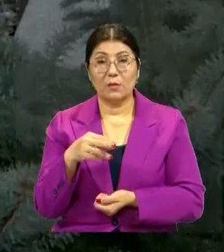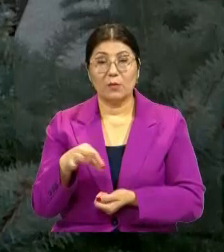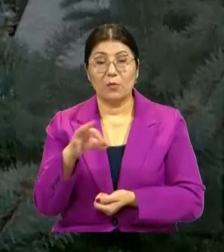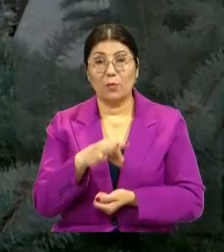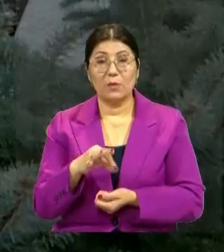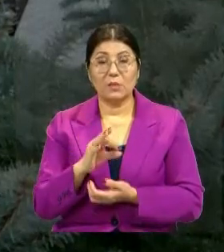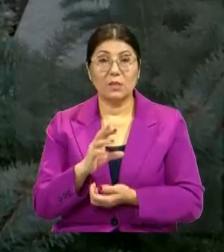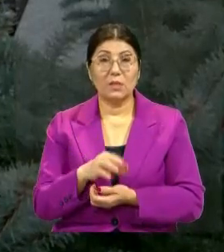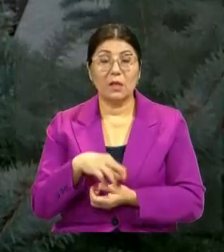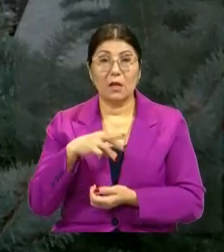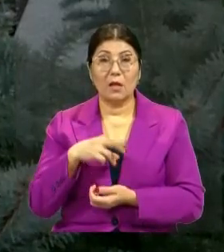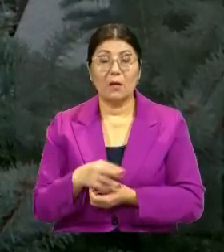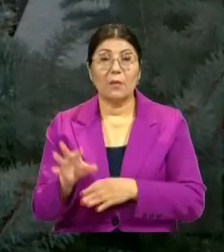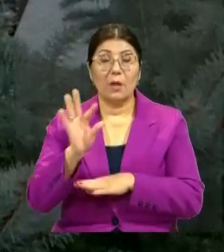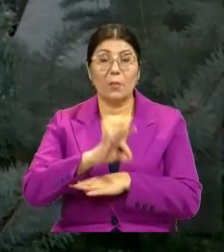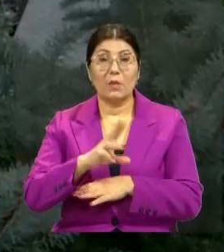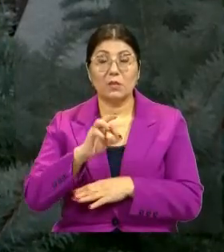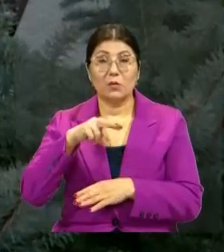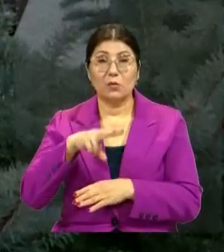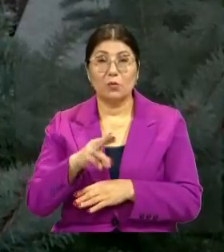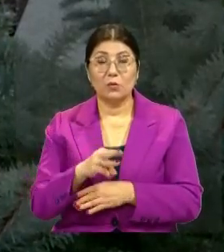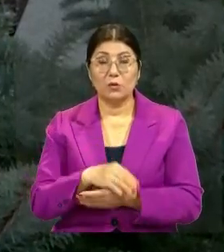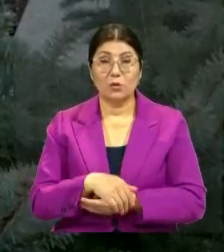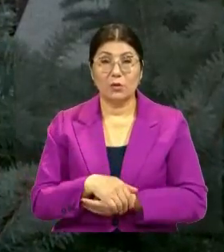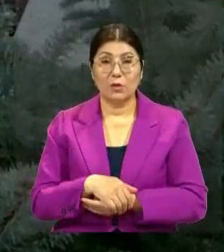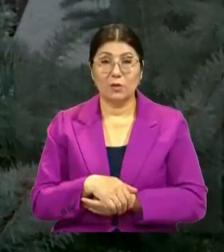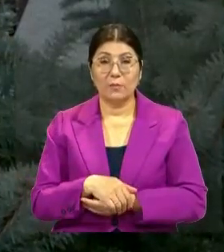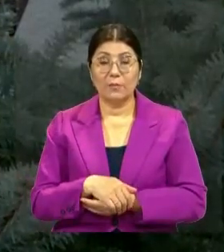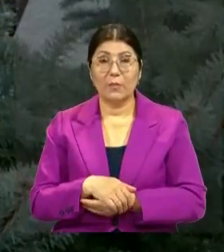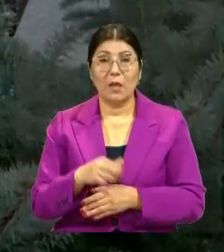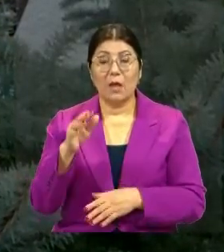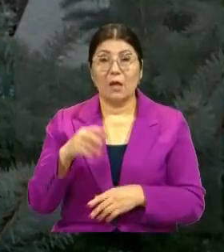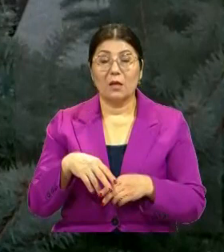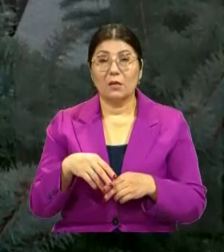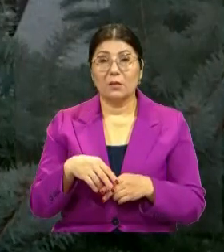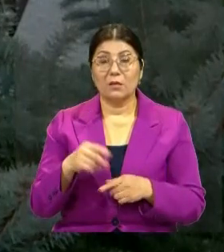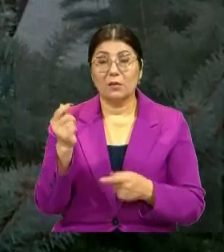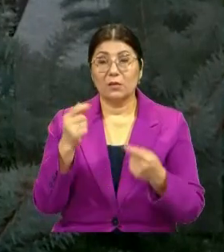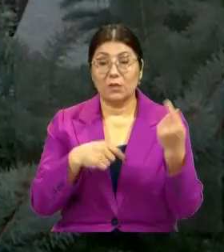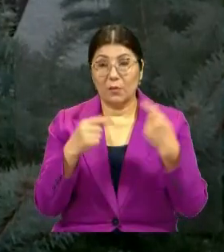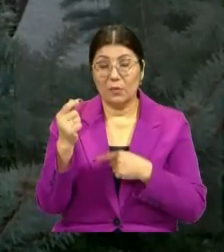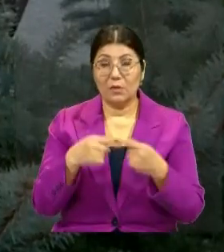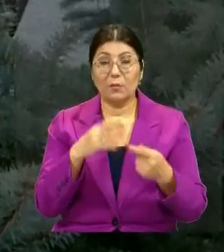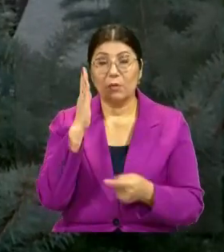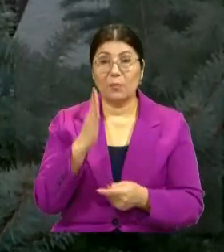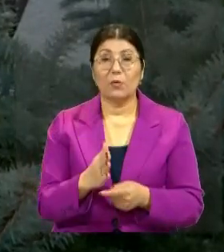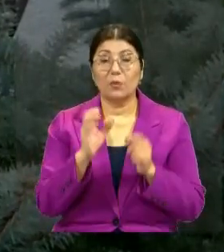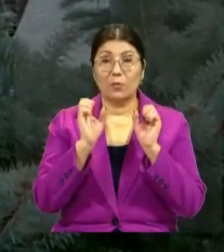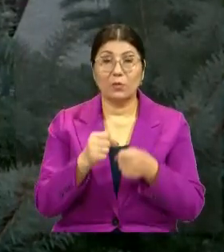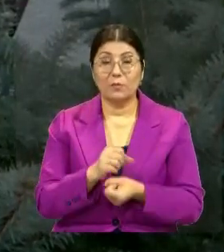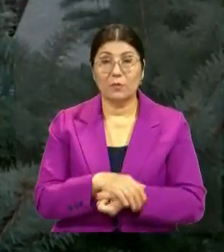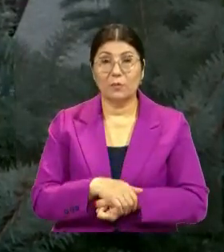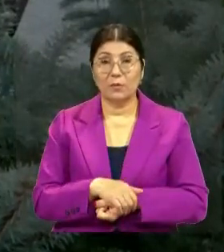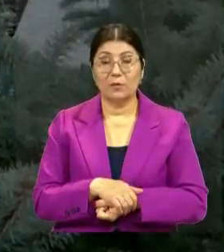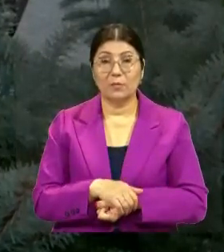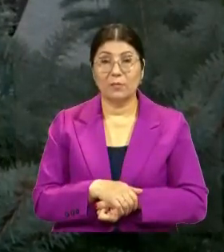солтүстігінде, батысында, ал 2-4 желтоқсан аралығында облысын басым бөлігінде жауын шашын, бірақ оның ішінде көбінесе жаңбыр болуы ықтимал, көктайғақ және